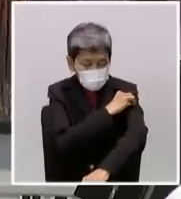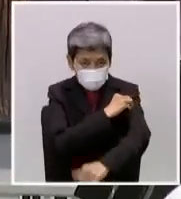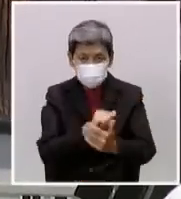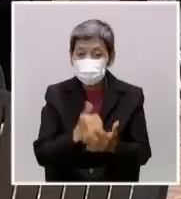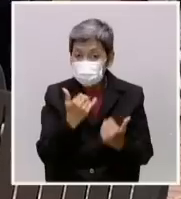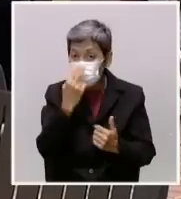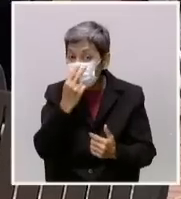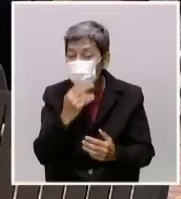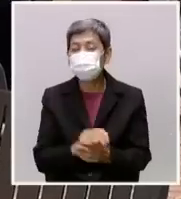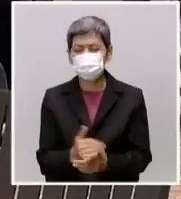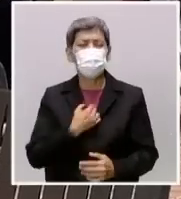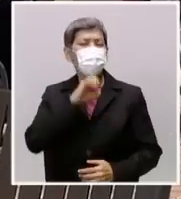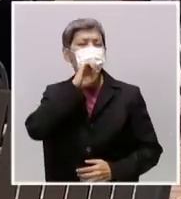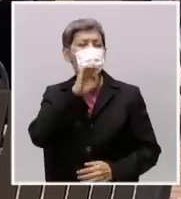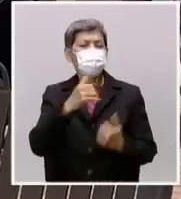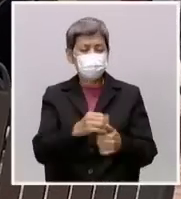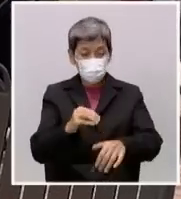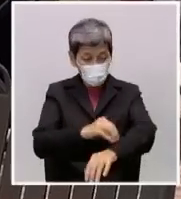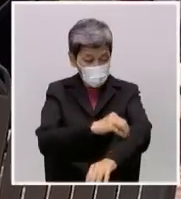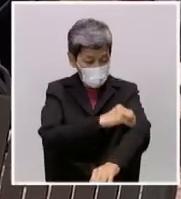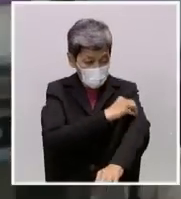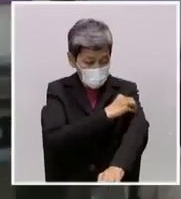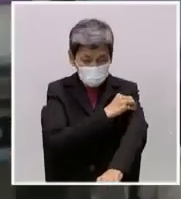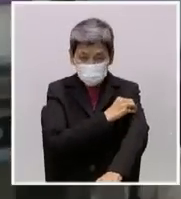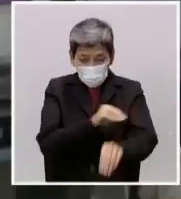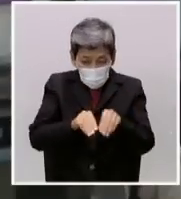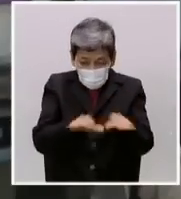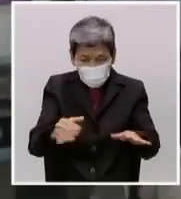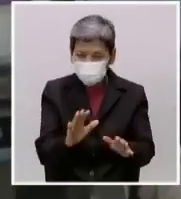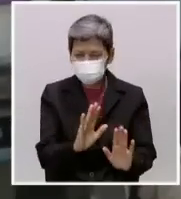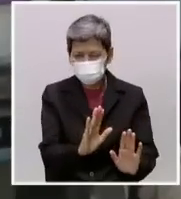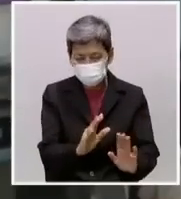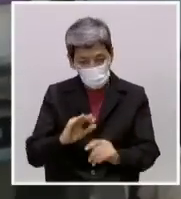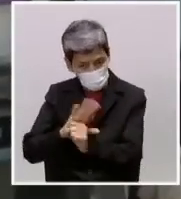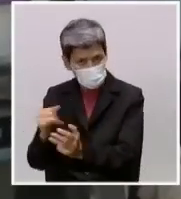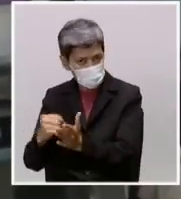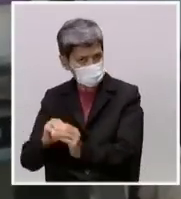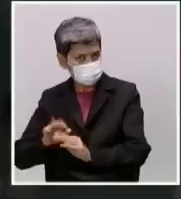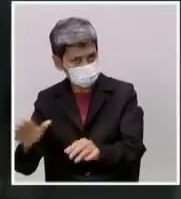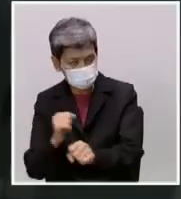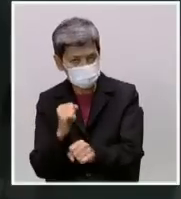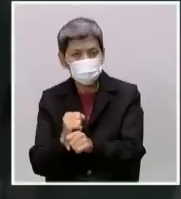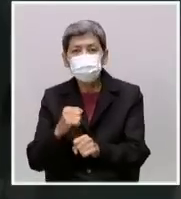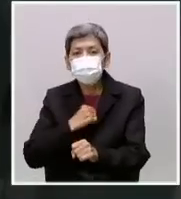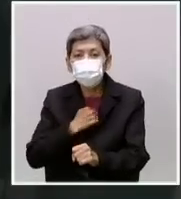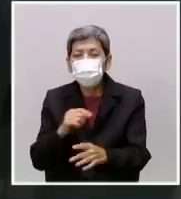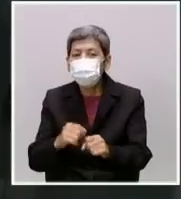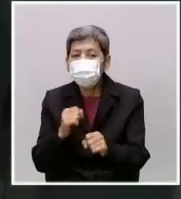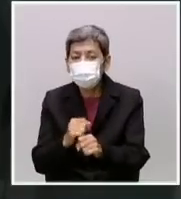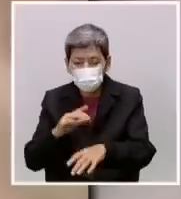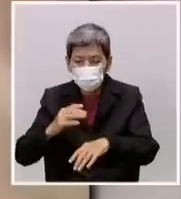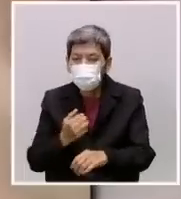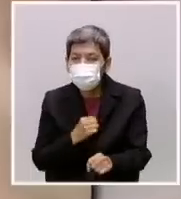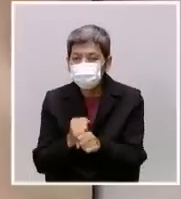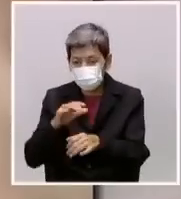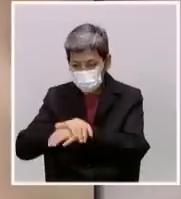าษลิงอย่างไรก็ตามยืนยันนะคะว่าเชื้อฝีดาษลิงไม่ได้แพร่กระจายง่ายเหมือนโควิด-19 เพราะว่าติดเชื้อได้จากการสัม